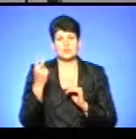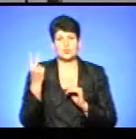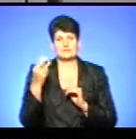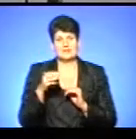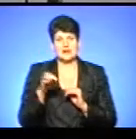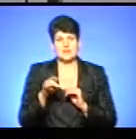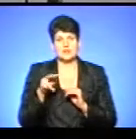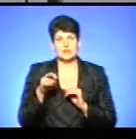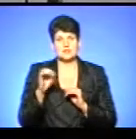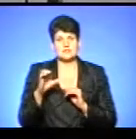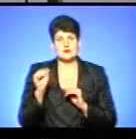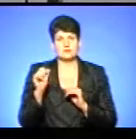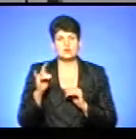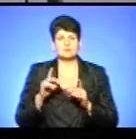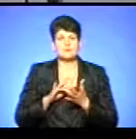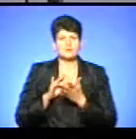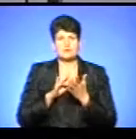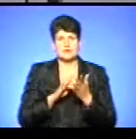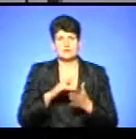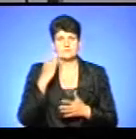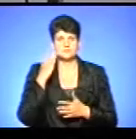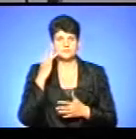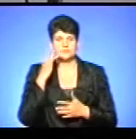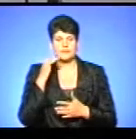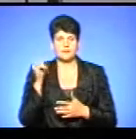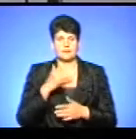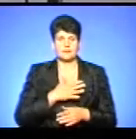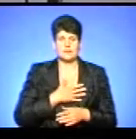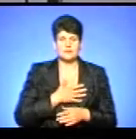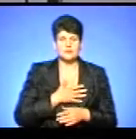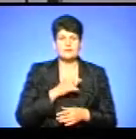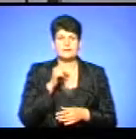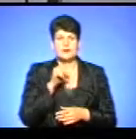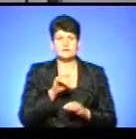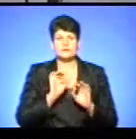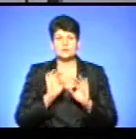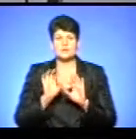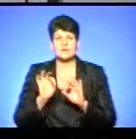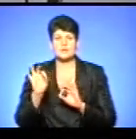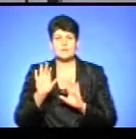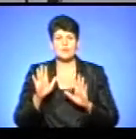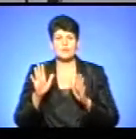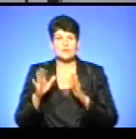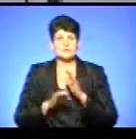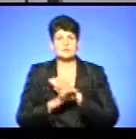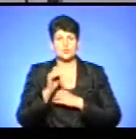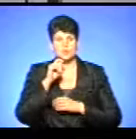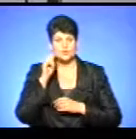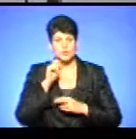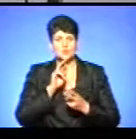-Анджелесі, щоб мандрувати Сполученими Штатами Америки і Канадою. Там вони розповідали про події на Сході України,